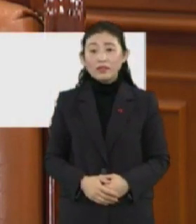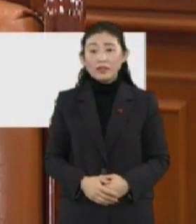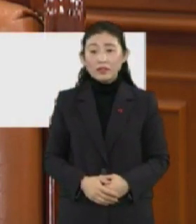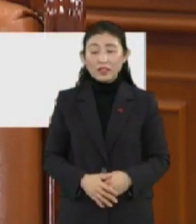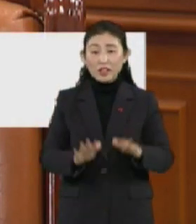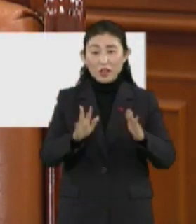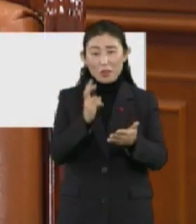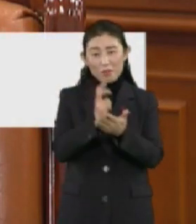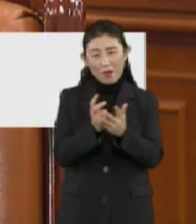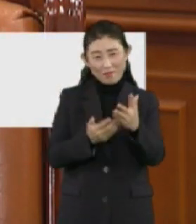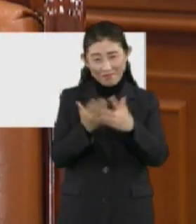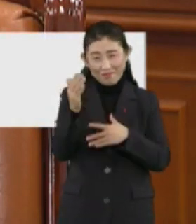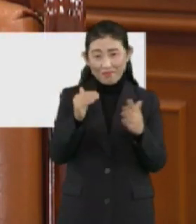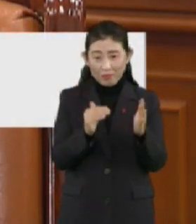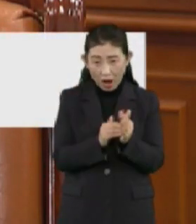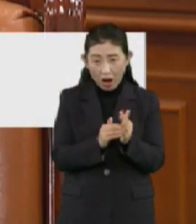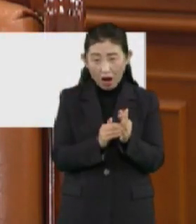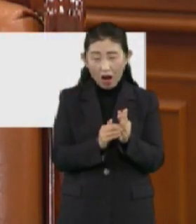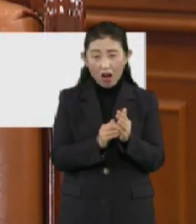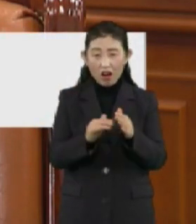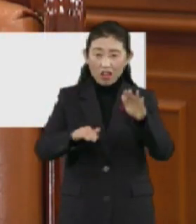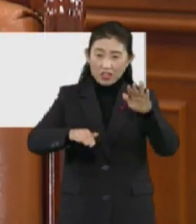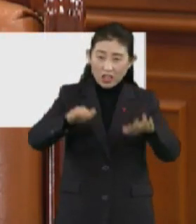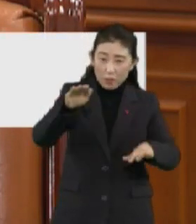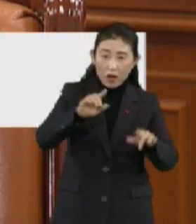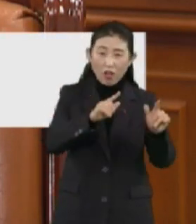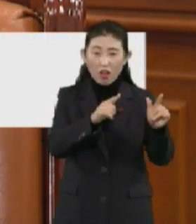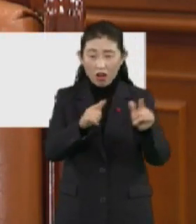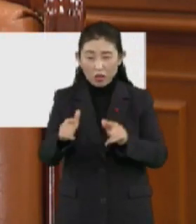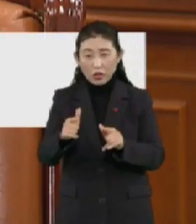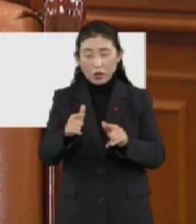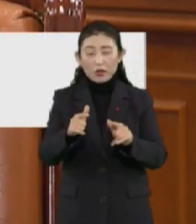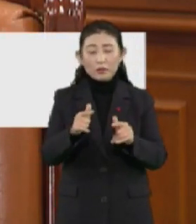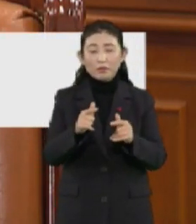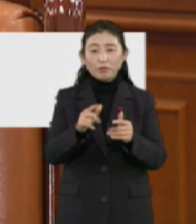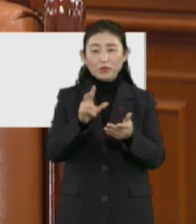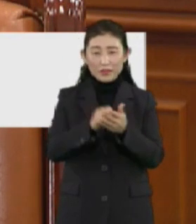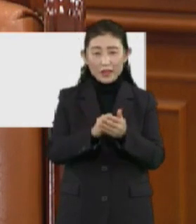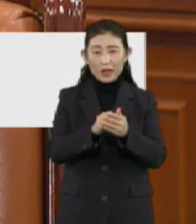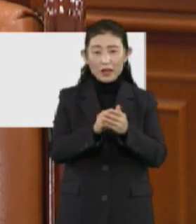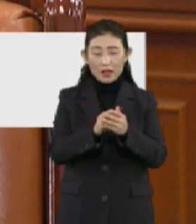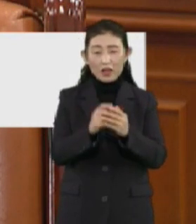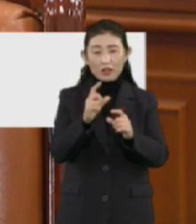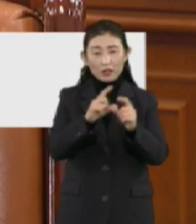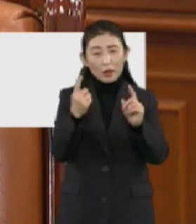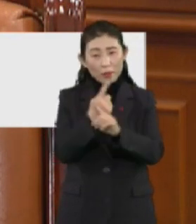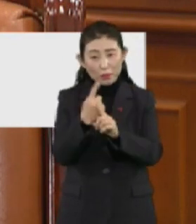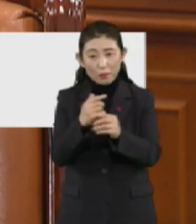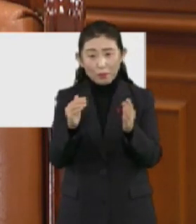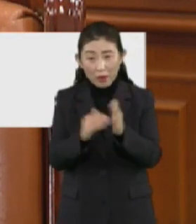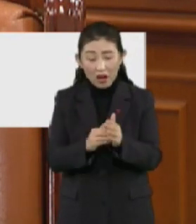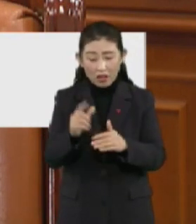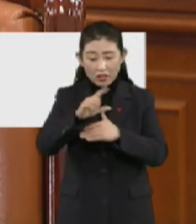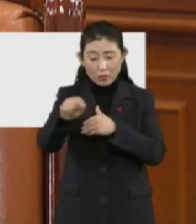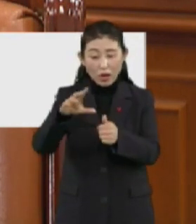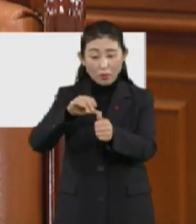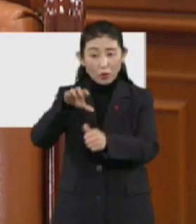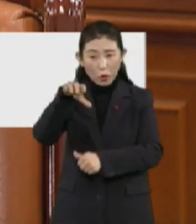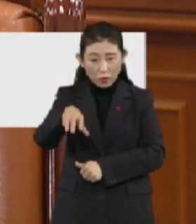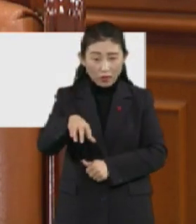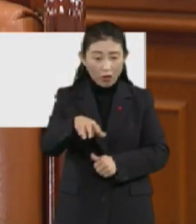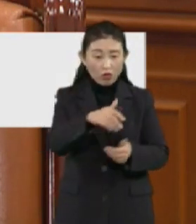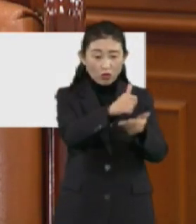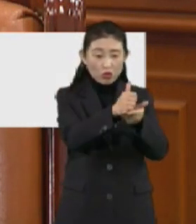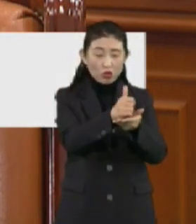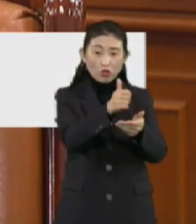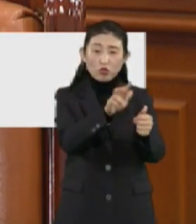개정안을 통과시킴으로 해서 그런 법의 미비점이 보완이 돼가지고 이제부터는 민방도 선관위가 주최하는 법정